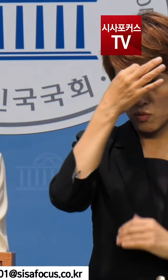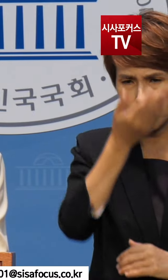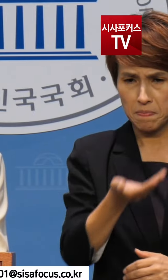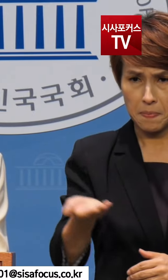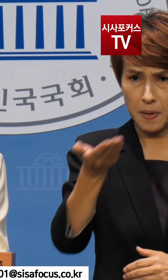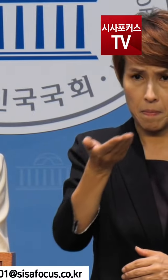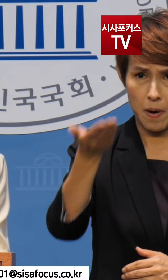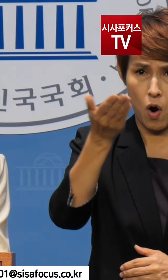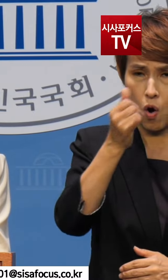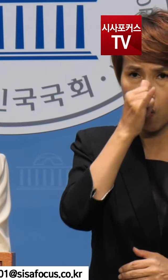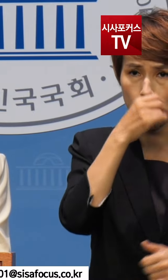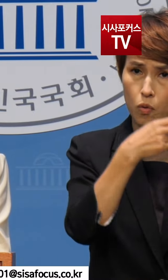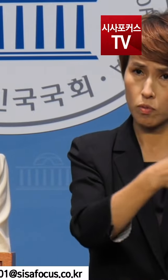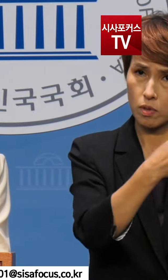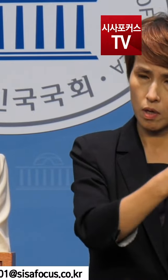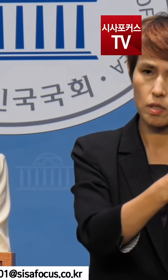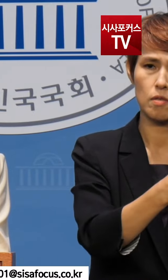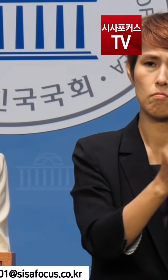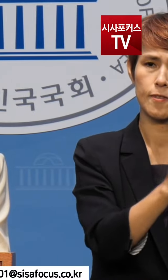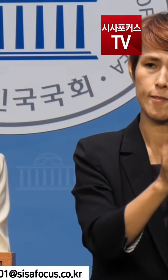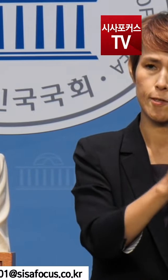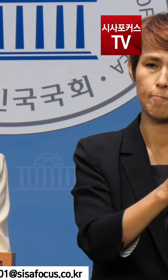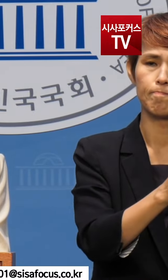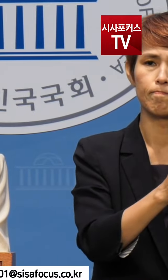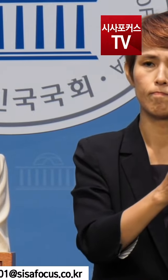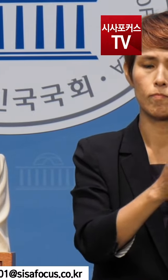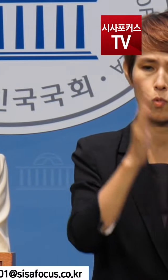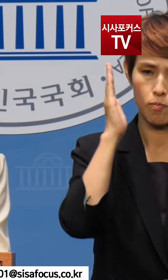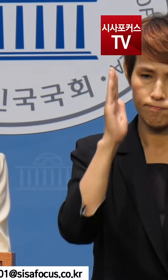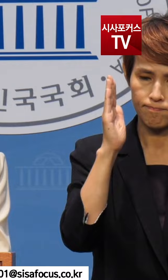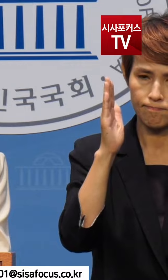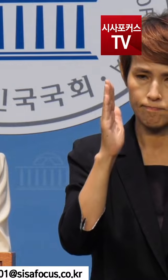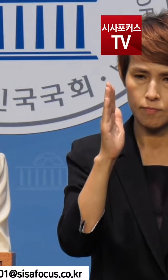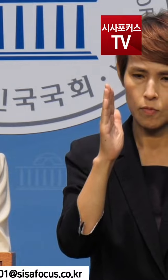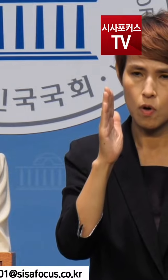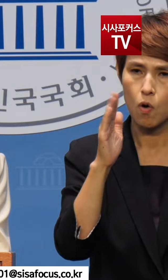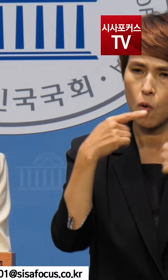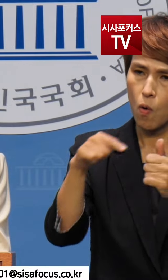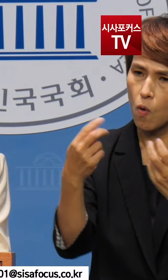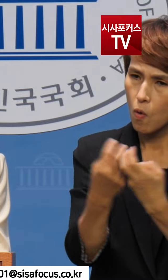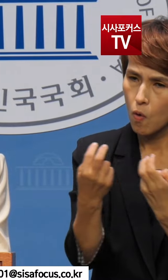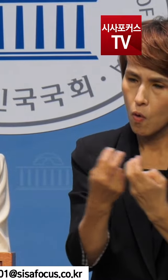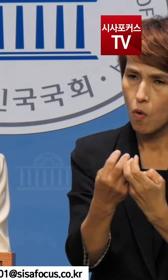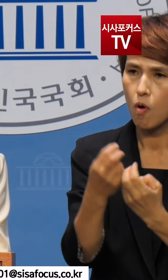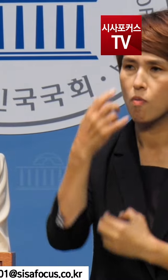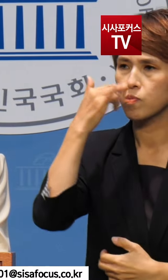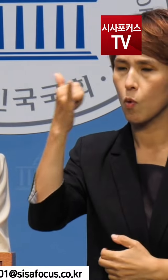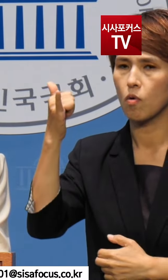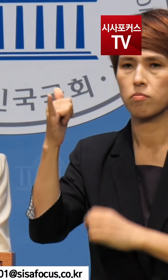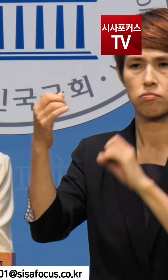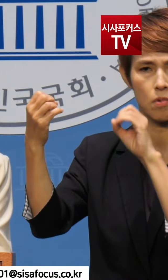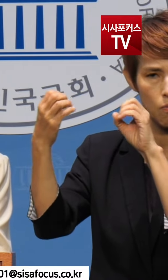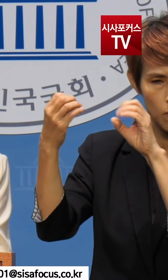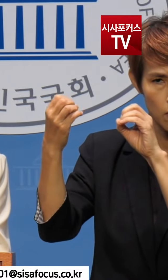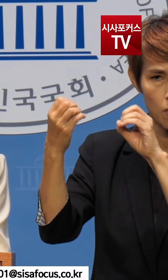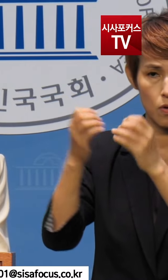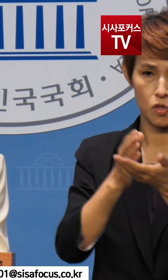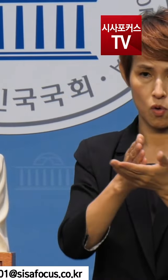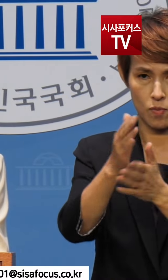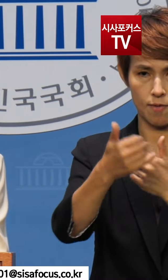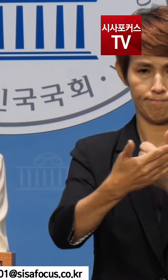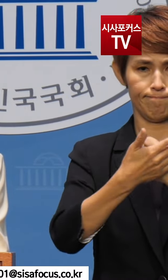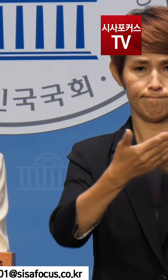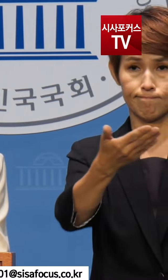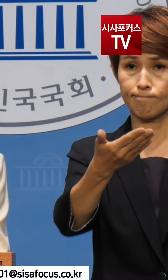업그레이드는 교사들이 주체적이고 자발적으로 수업을 성찰하고 학생과 학부모와 대화하며 필요에 따라 전문가의